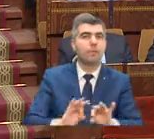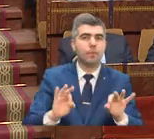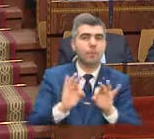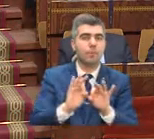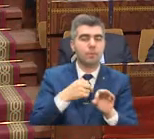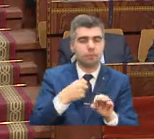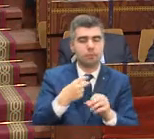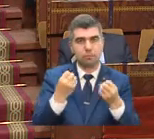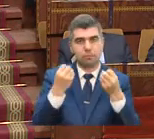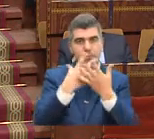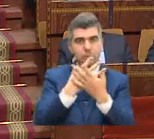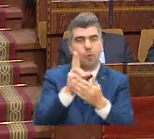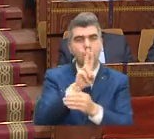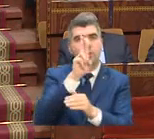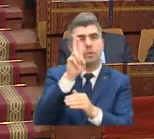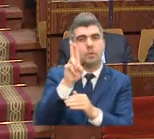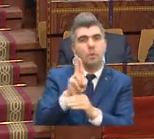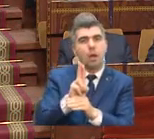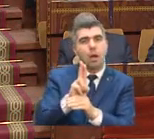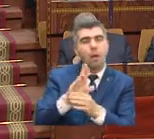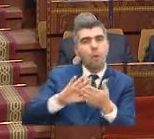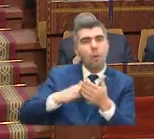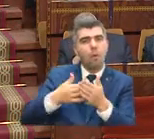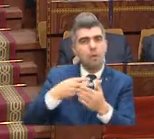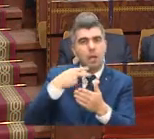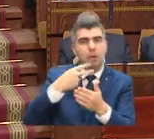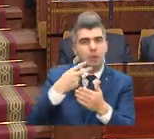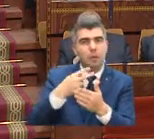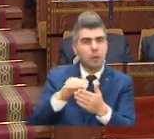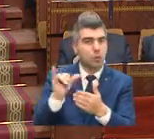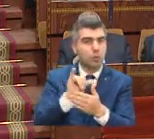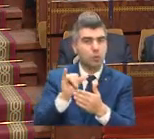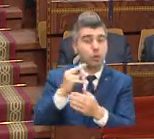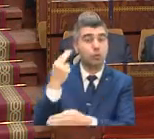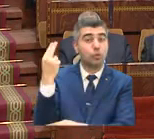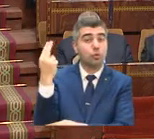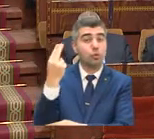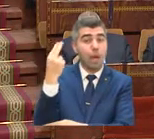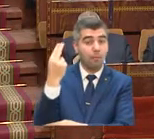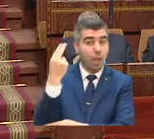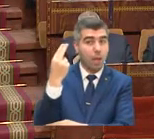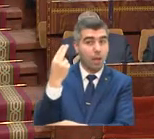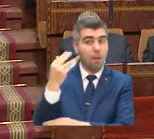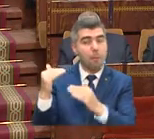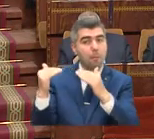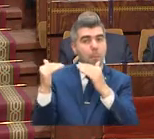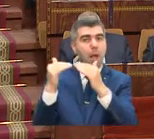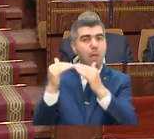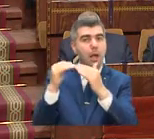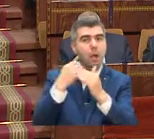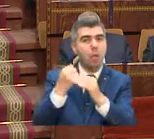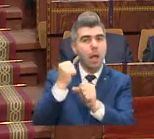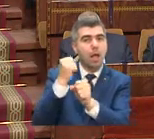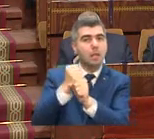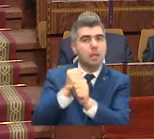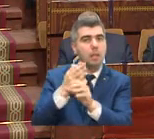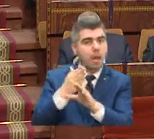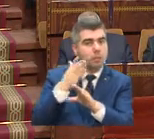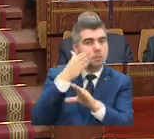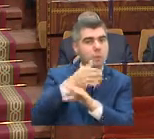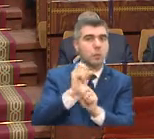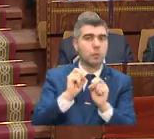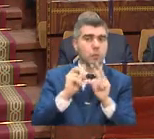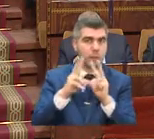واحد النموذج اللي اليوم حنا كنتكلموا عليه جميعا هو كيفاش الجامعه تلائم مع فرص الشغل وكيفاش اليوم الا